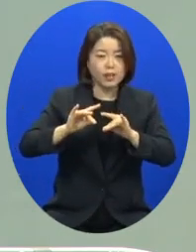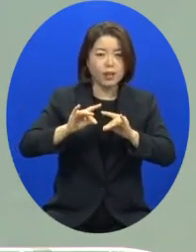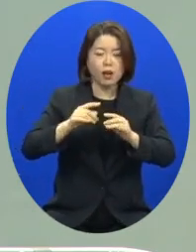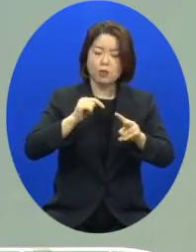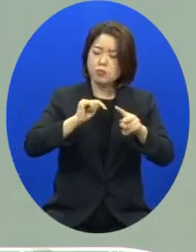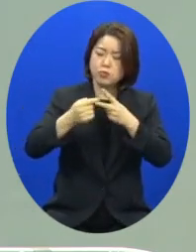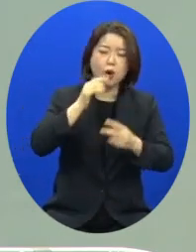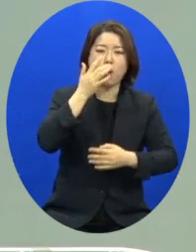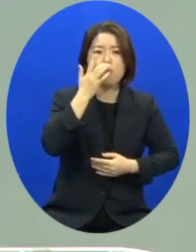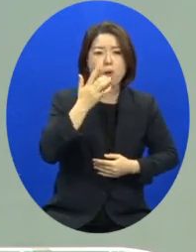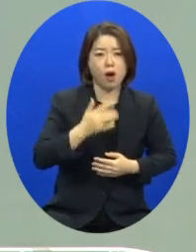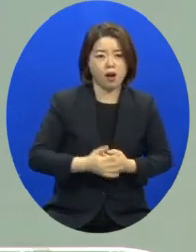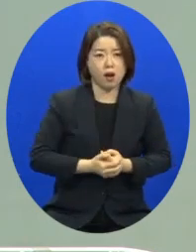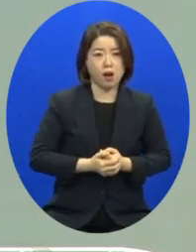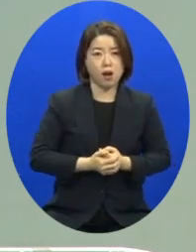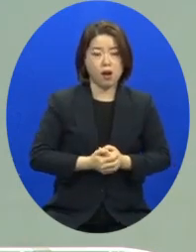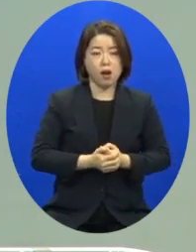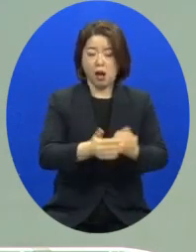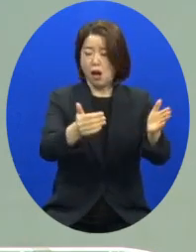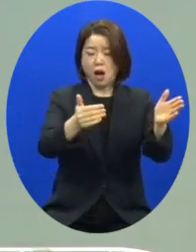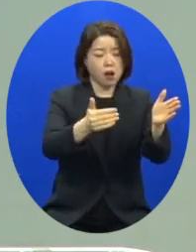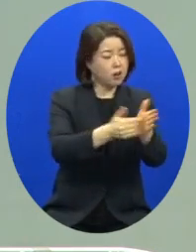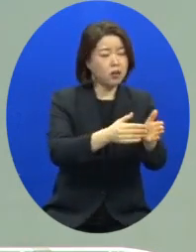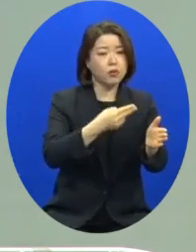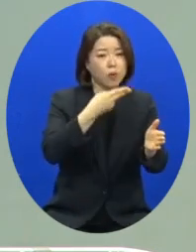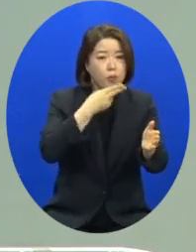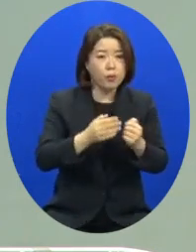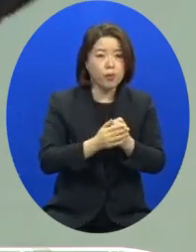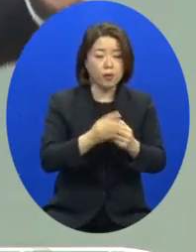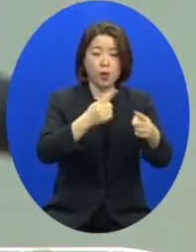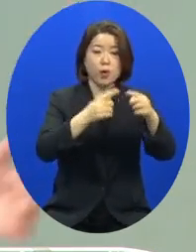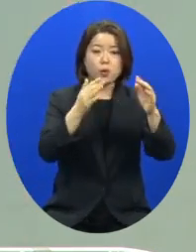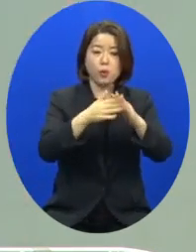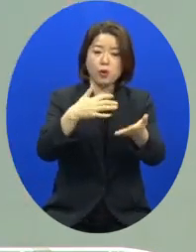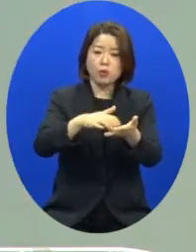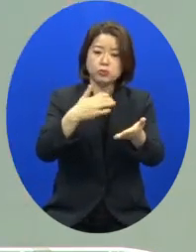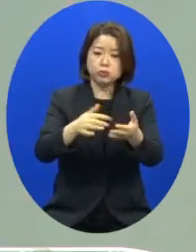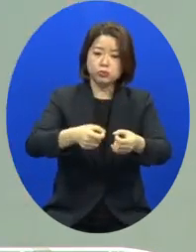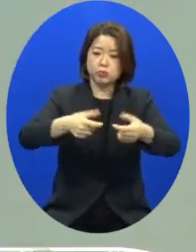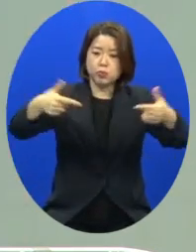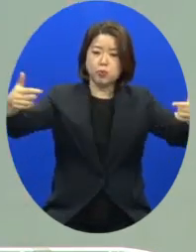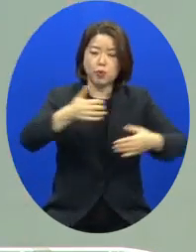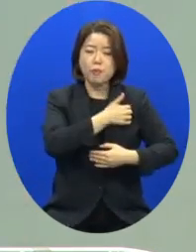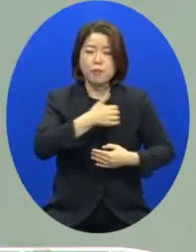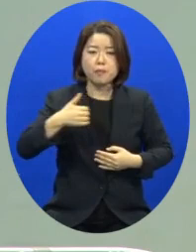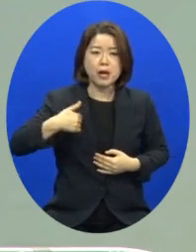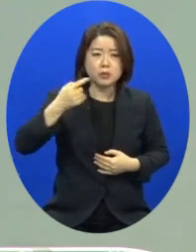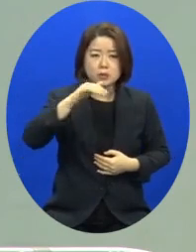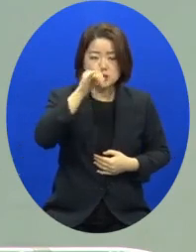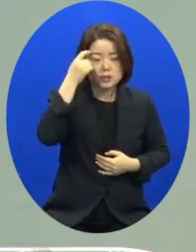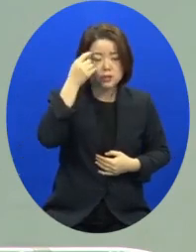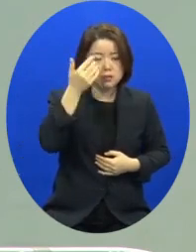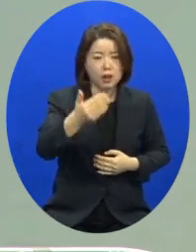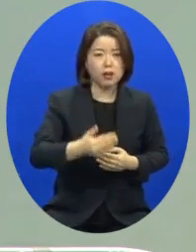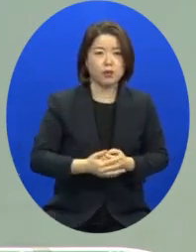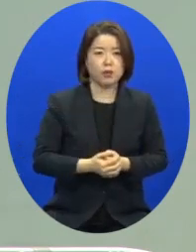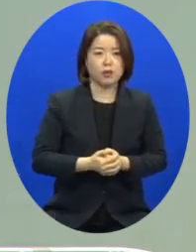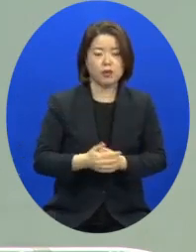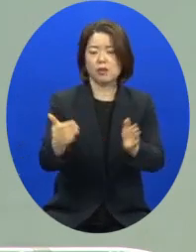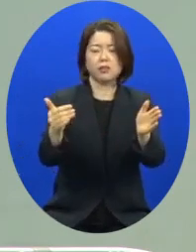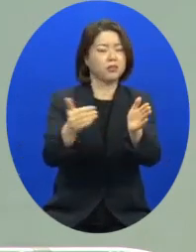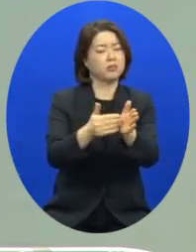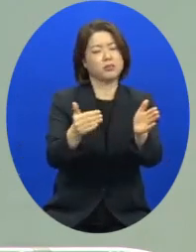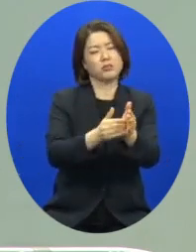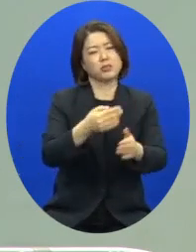없었어요. 끝도 없었어요. 도대체 교인이 몇 명이 돼야 만족을 하는 겁니까? 끝도